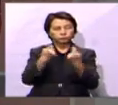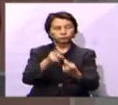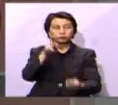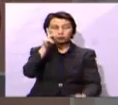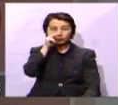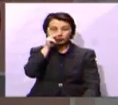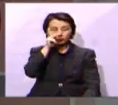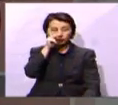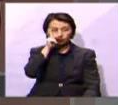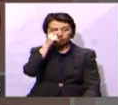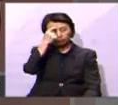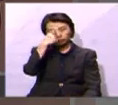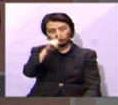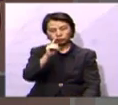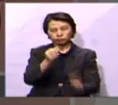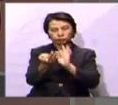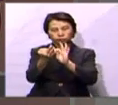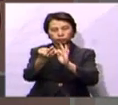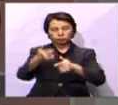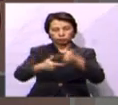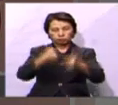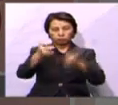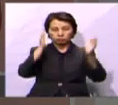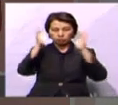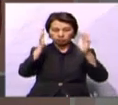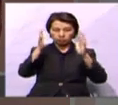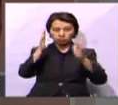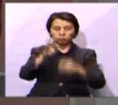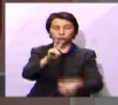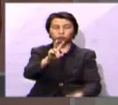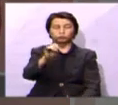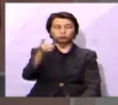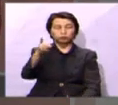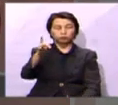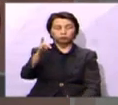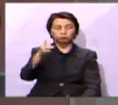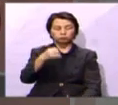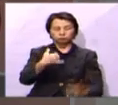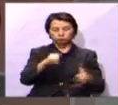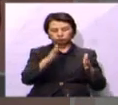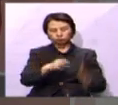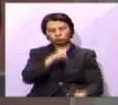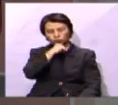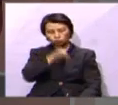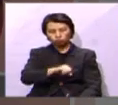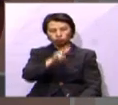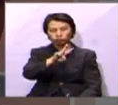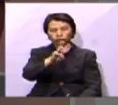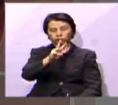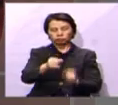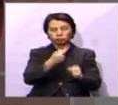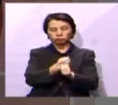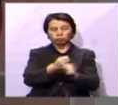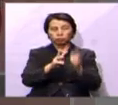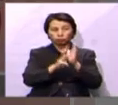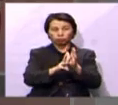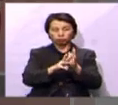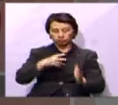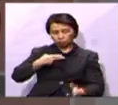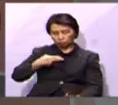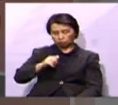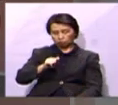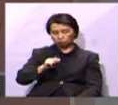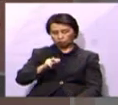atau Lang Merah bagi menghadapi saingan Liga Malaysia musim 2018. Pemain berusia 26 tahun yang mewakili Hanoi FC